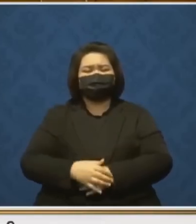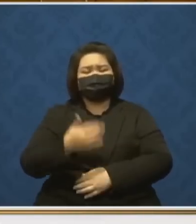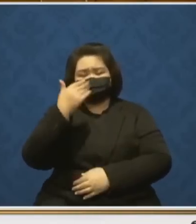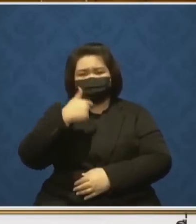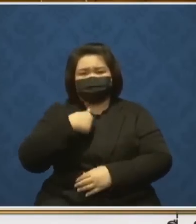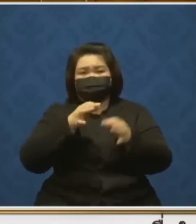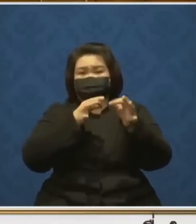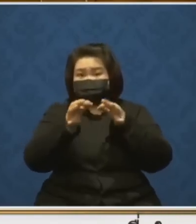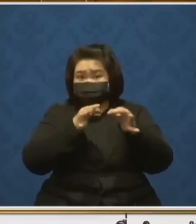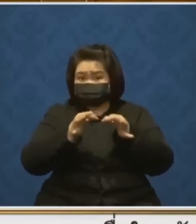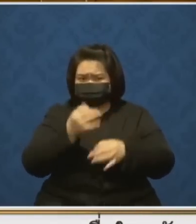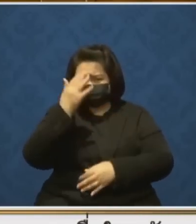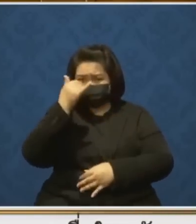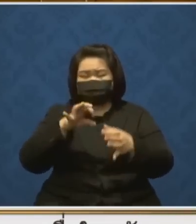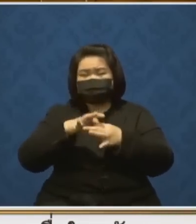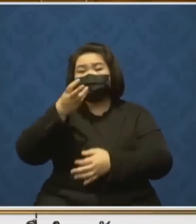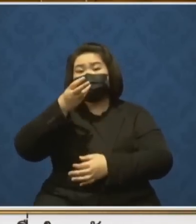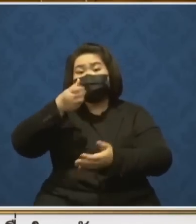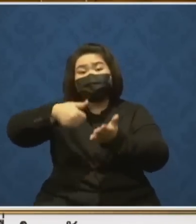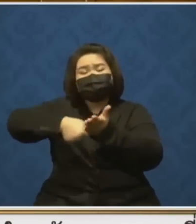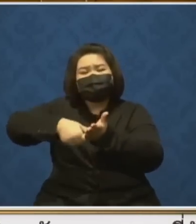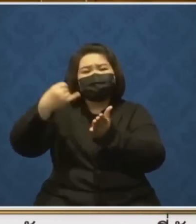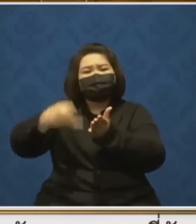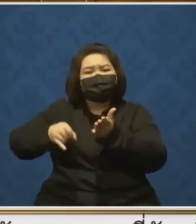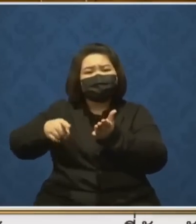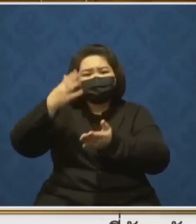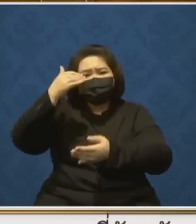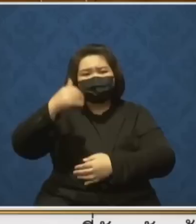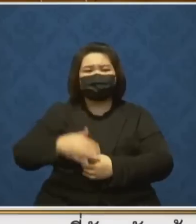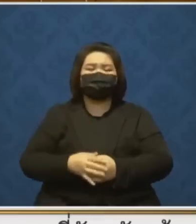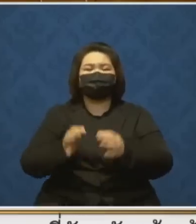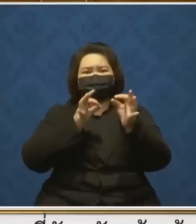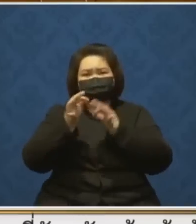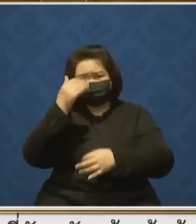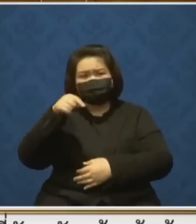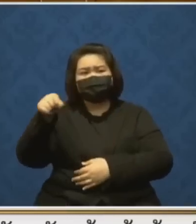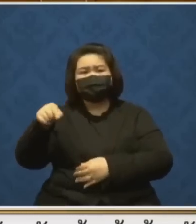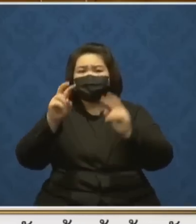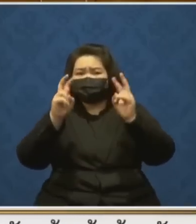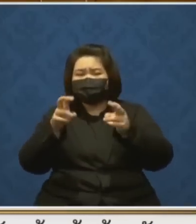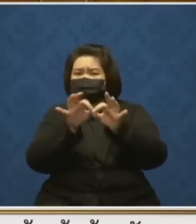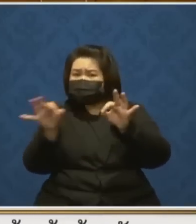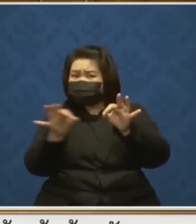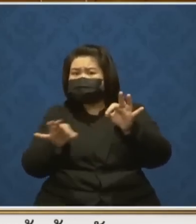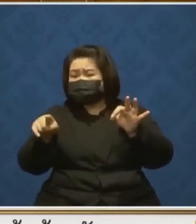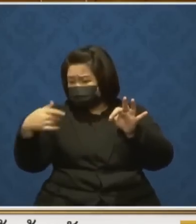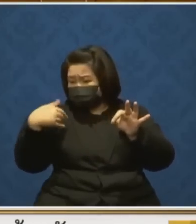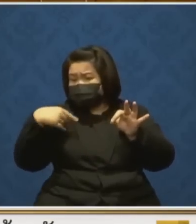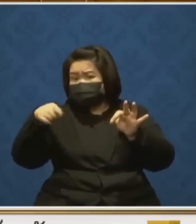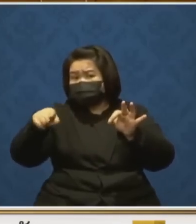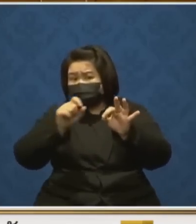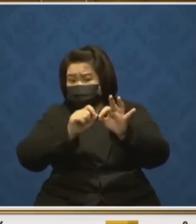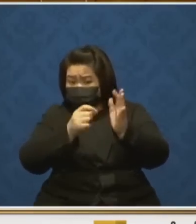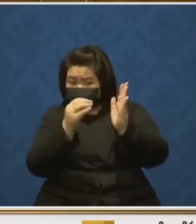แจ่งเรื่องธุจริยจำหนมข้าวด้วยต้องชี้แจ่งเพระว่าท่เขียนไ้ในยัติท่านลืมแล้เครับท่าน